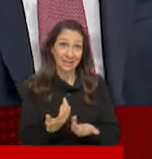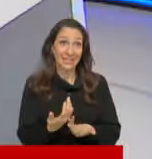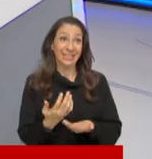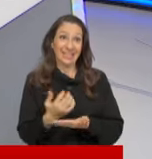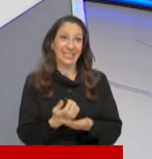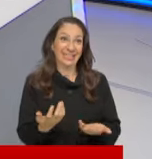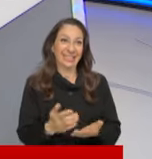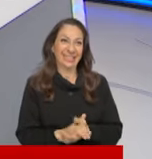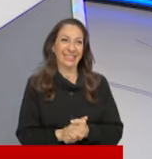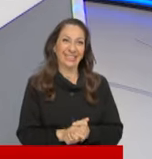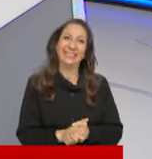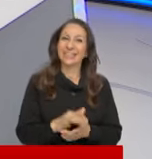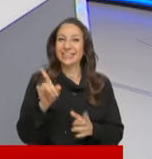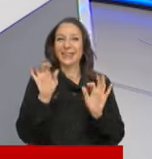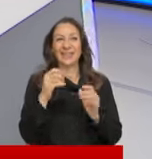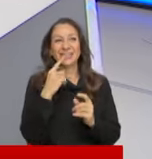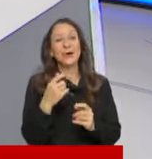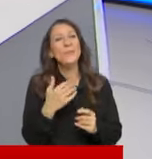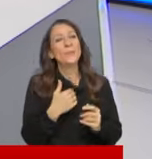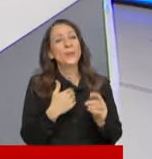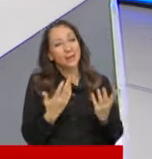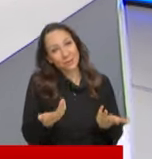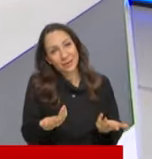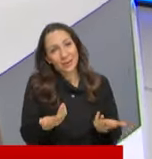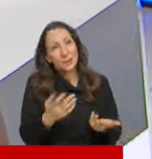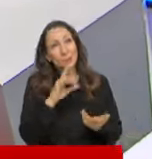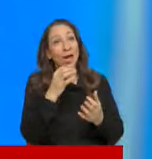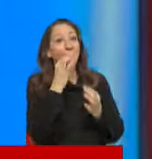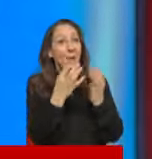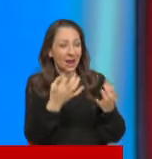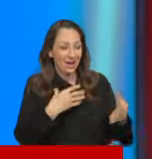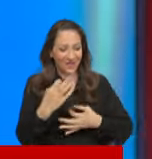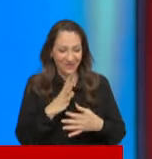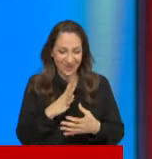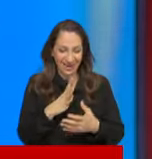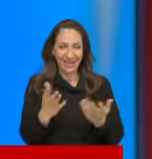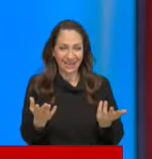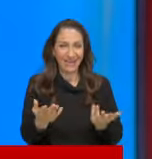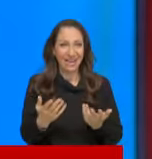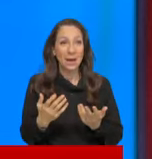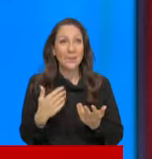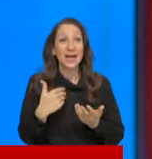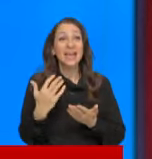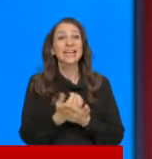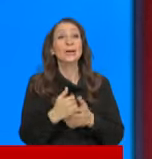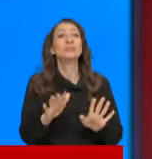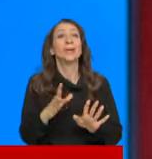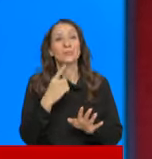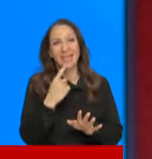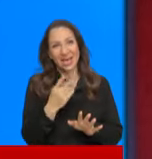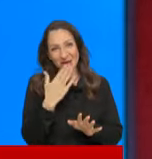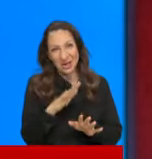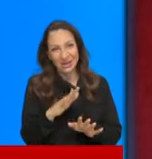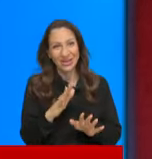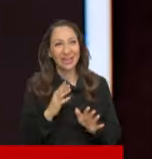kazanacağız Yani siz öyle söylüyorsunuz Ben Efendim Tabii Bütün adaylar geliyor ağırlıyor Ben kazanamayacağım diyen yok yani